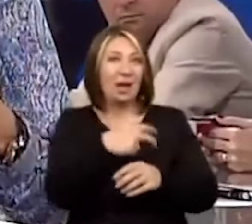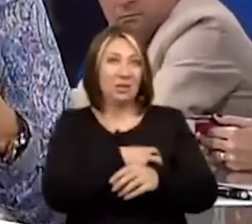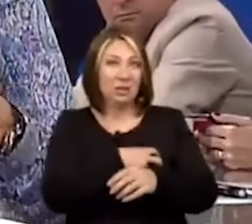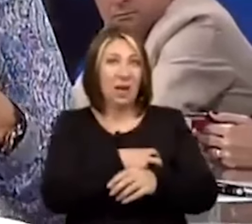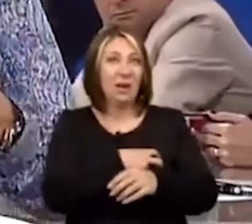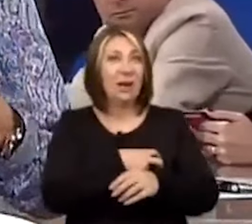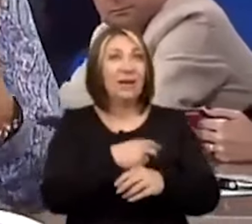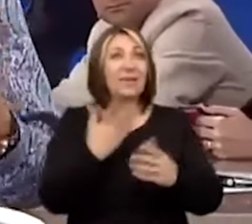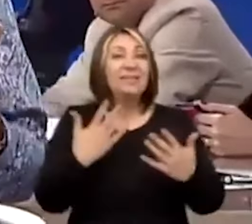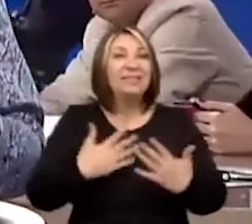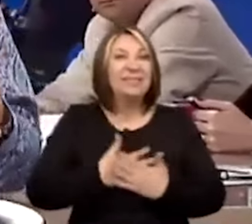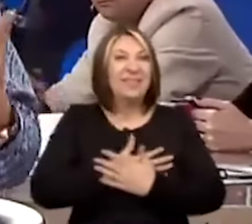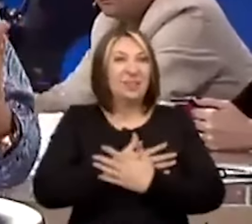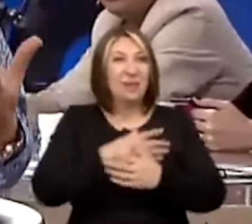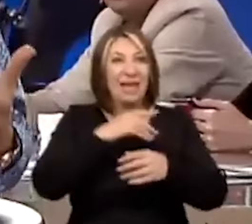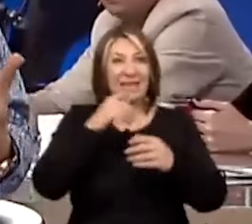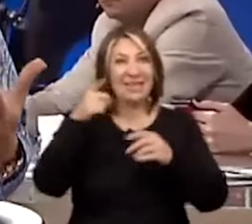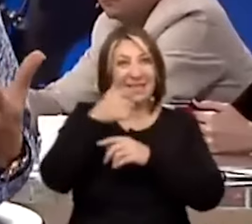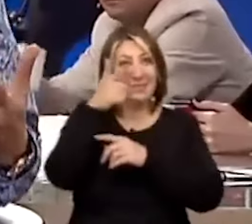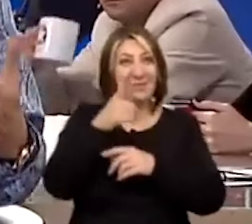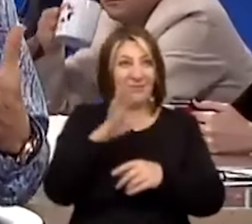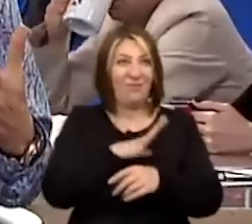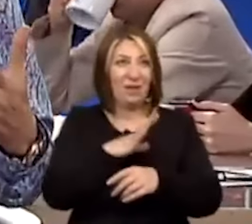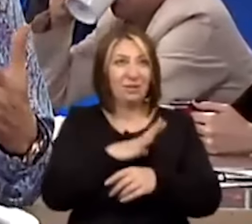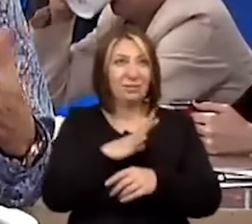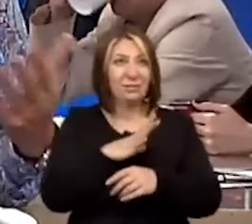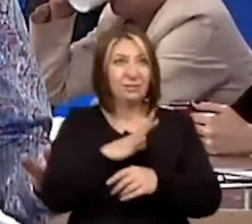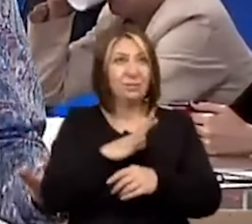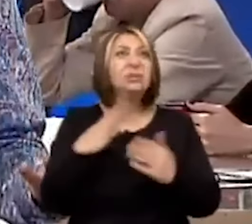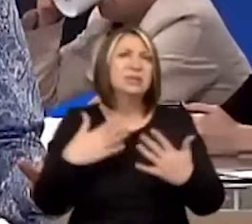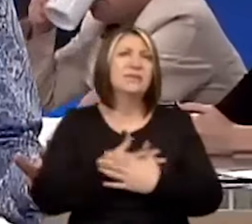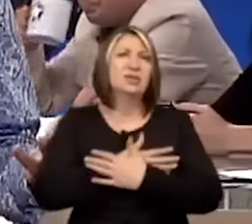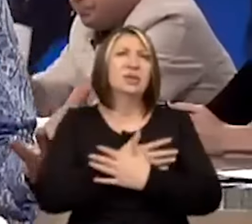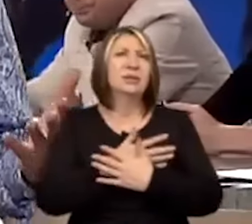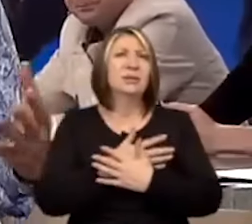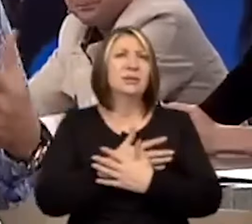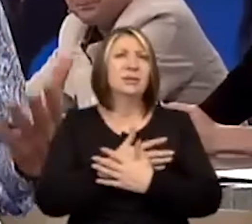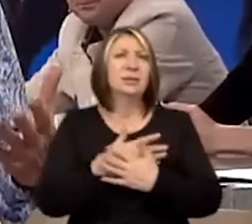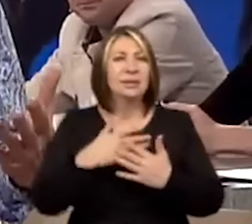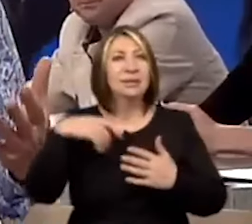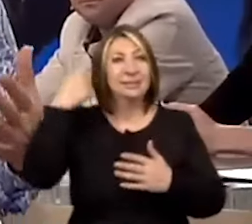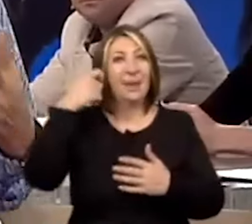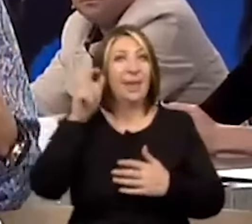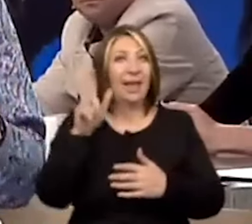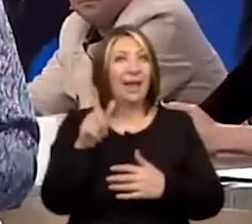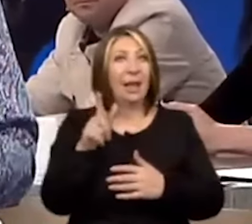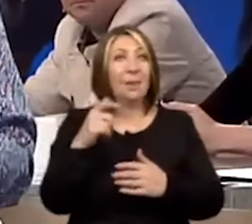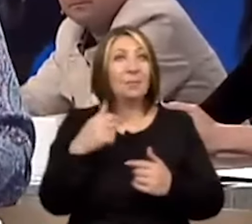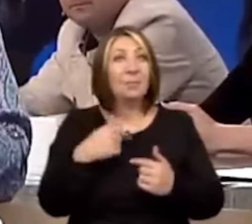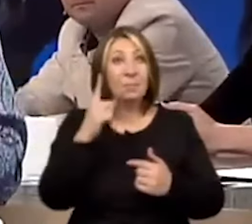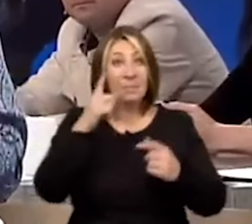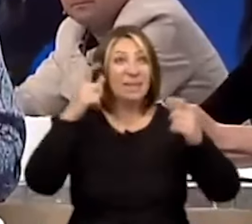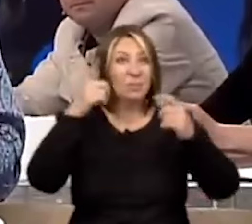birbirlerine. Ve sevişme sahneleri de var. Yani seviştik sinema gereği. Ve